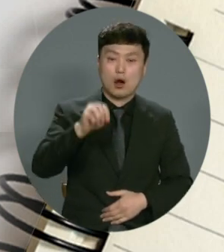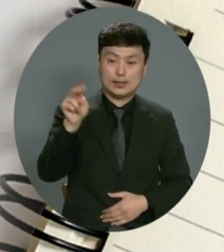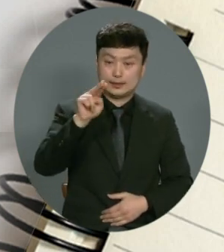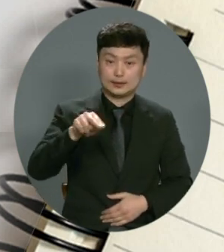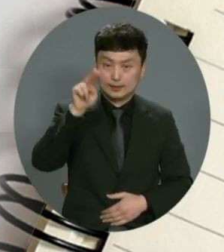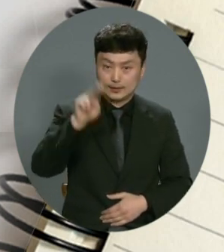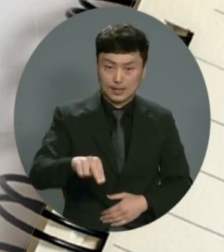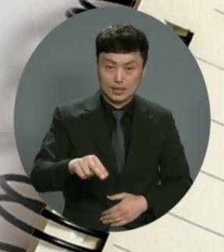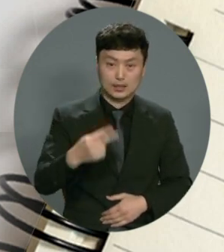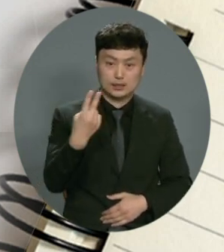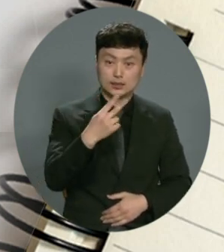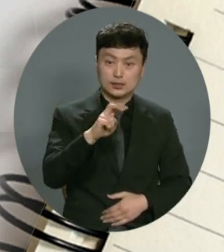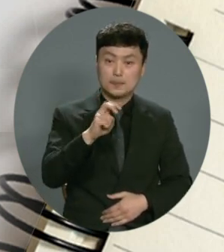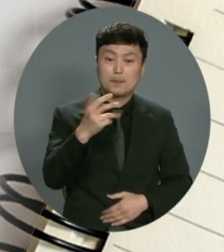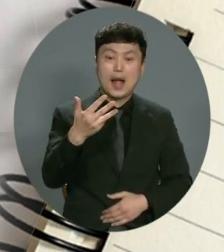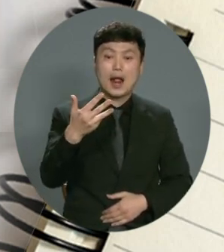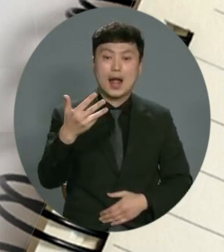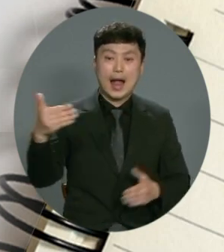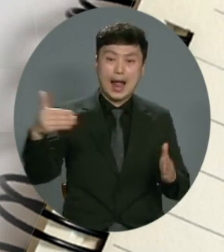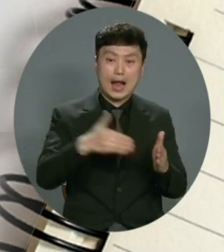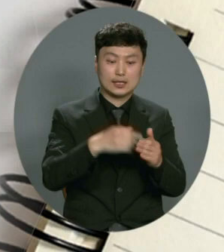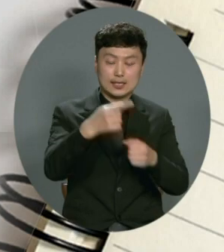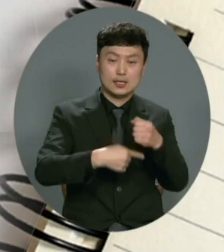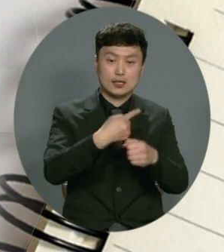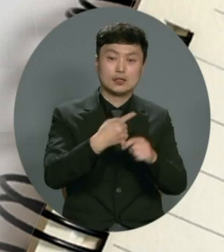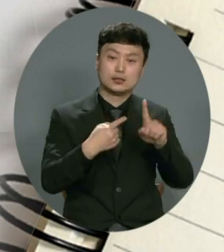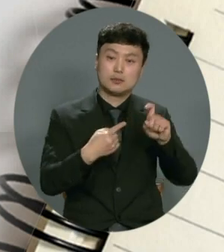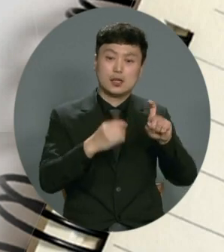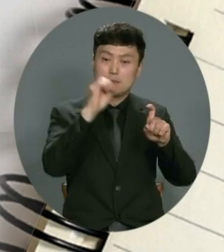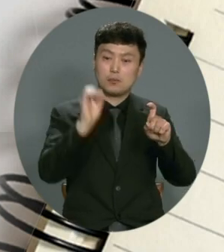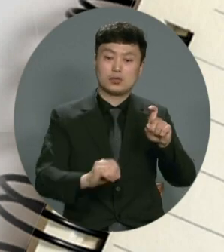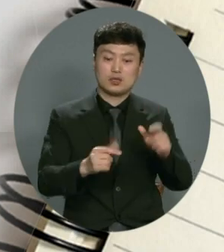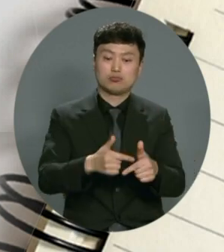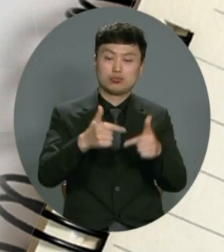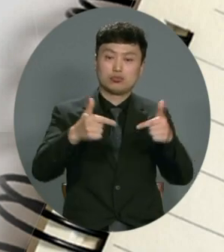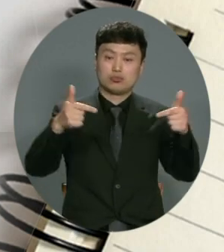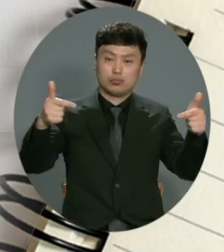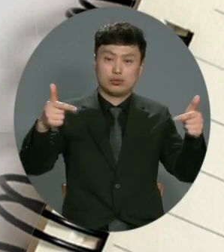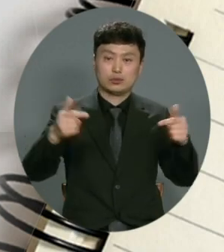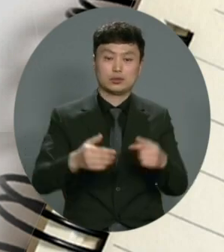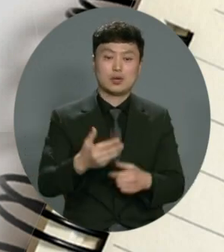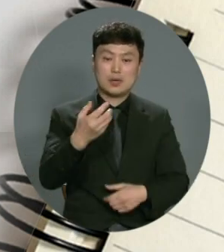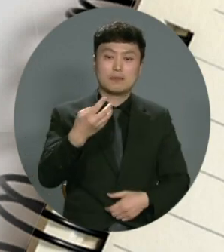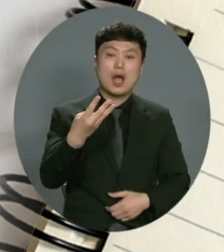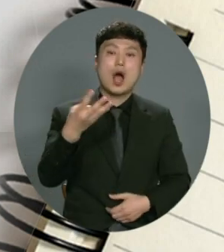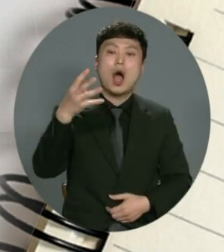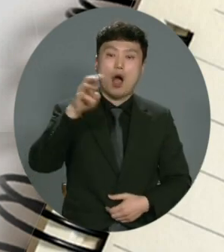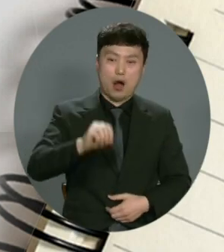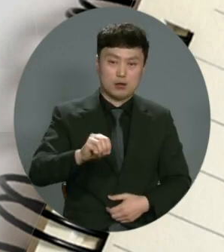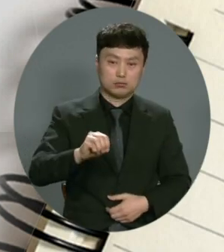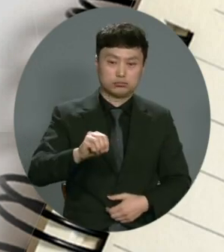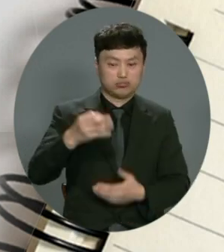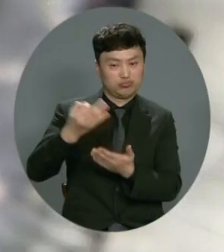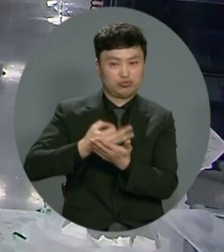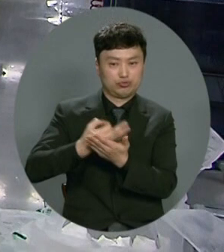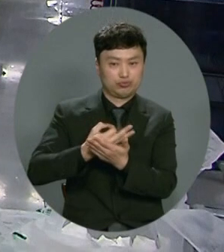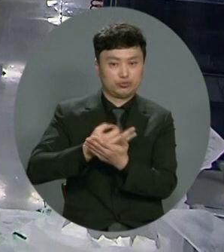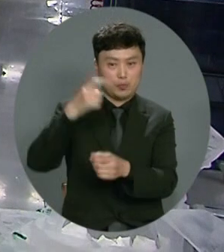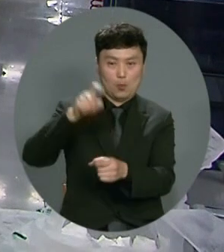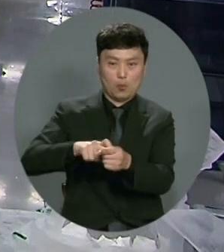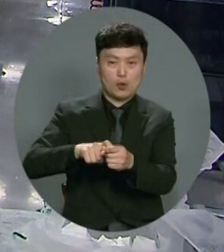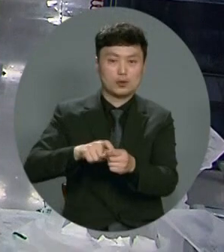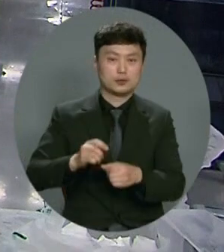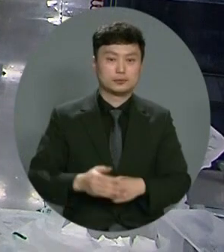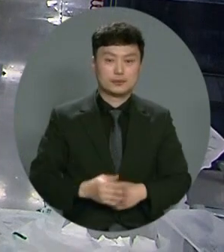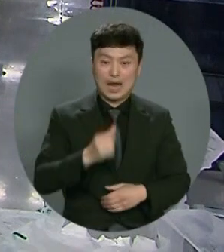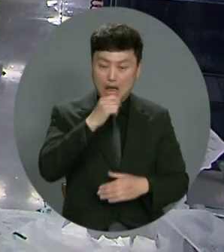규모인데 2028년까지 연평균 11%씩 성장해 84억 달러로 전망됩니다.